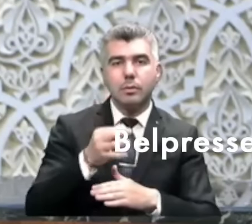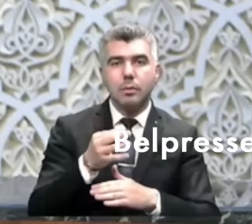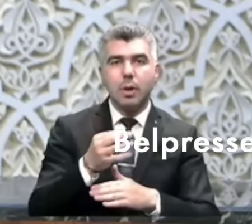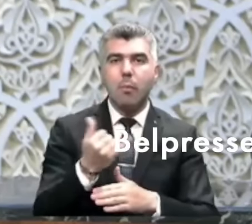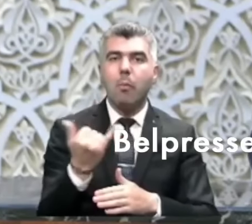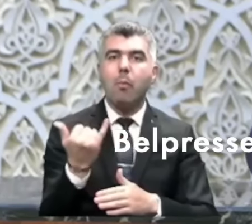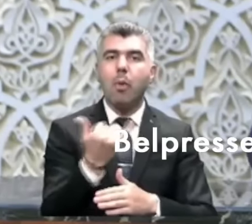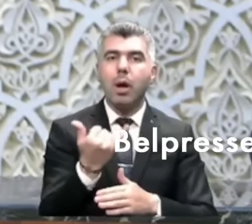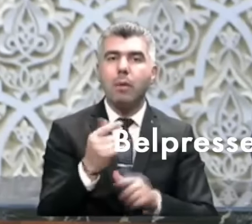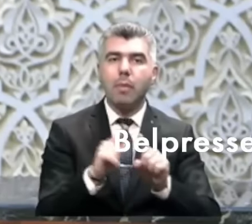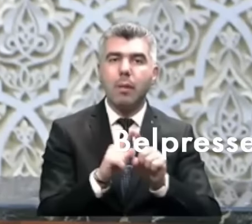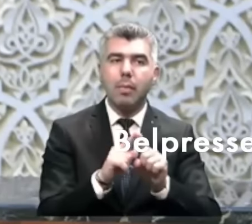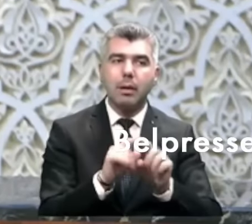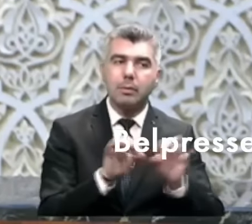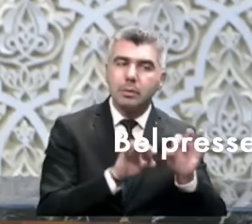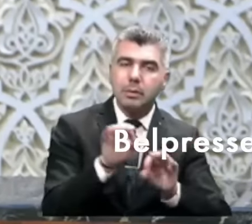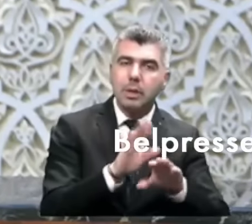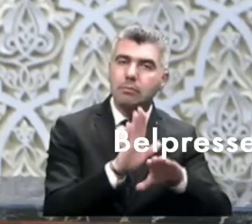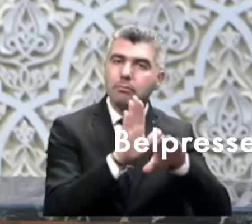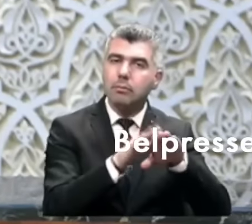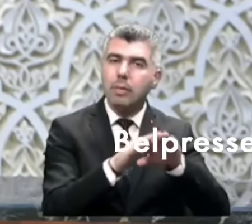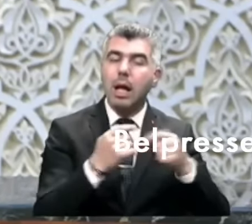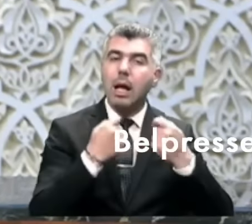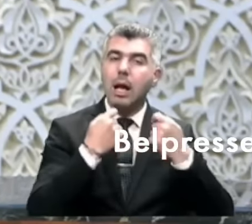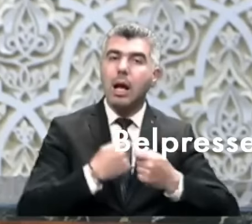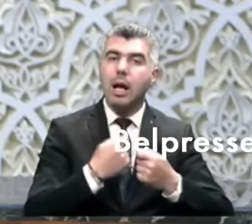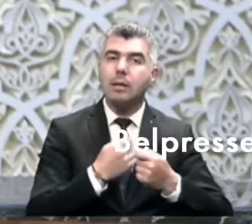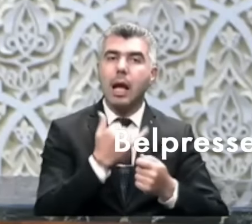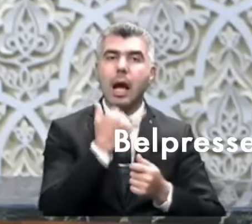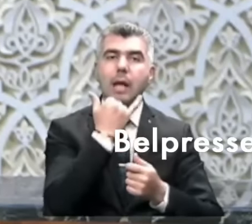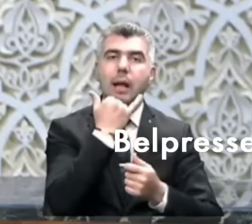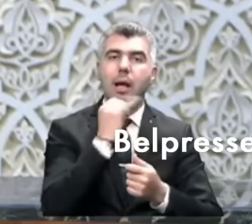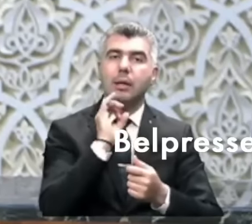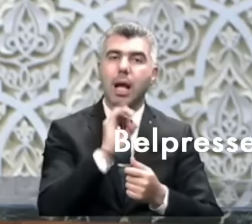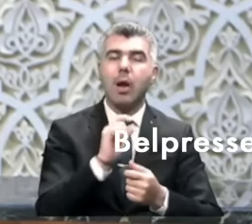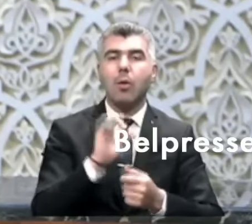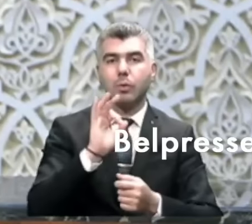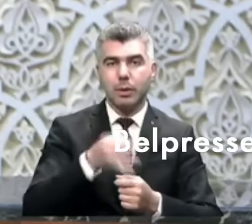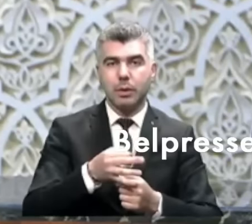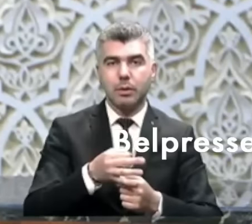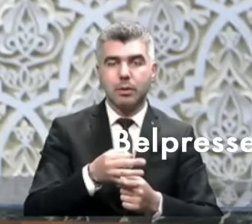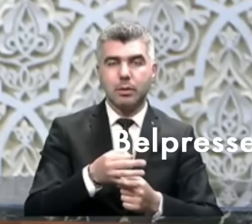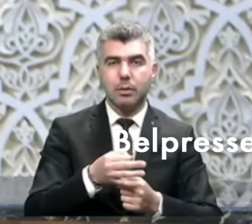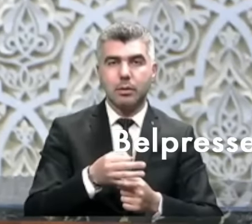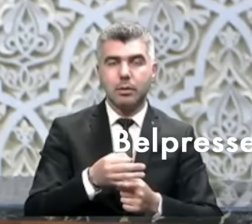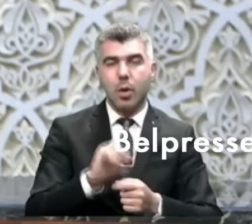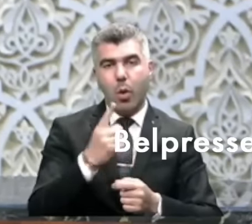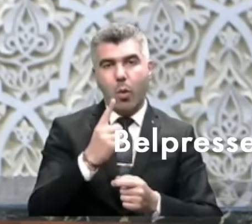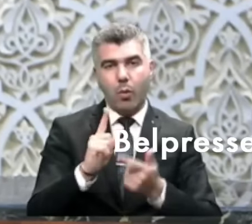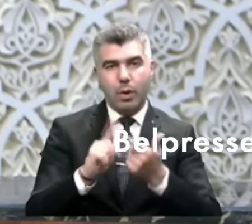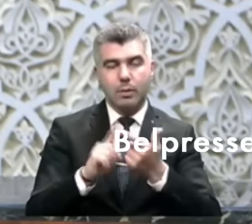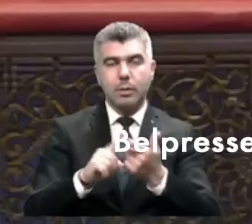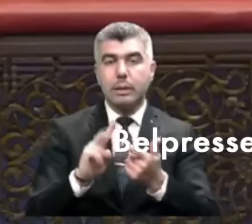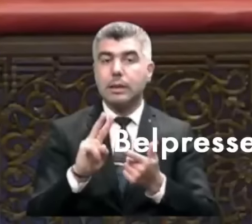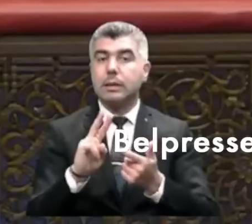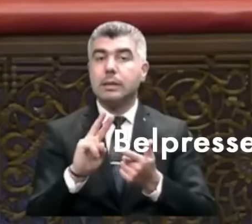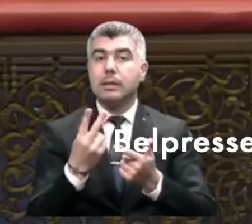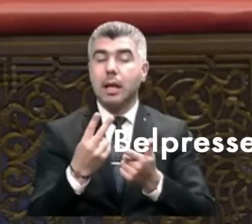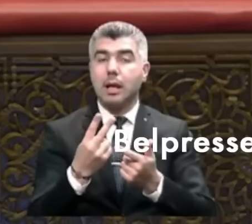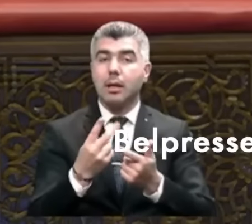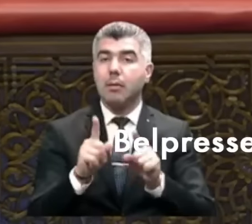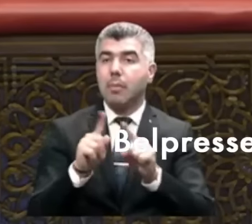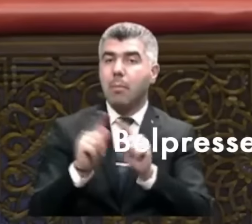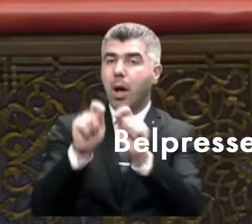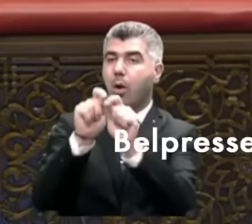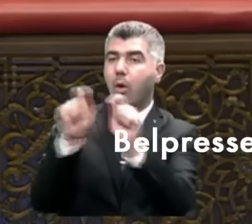النظام لتنبيه الرئاسه الى خلل او خطا في التسير وتنبيه للضوابط اولا انا تركت لك